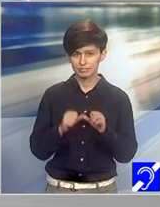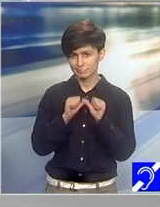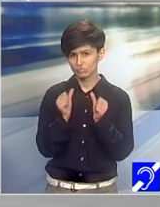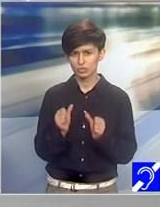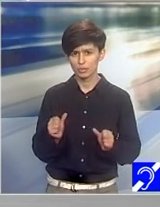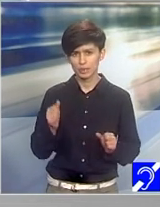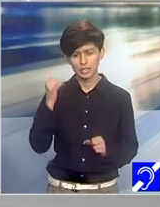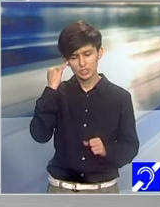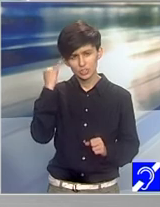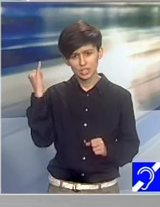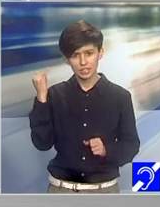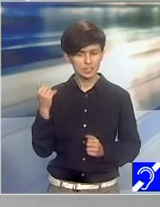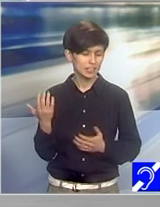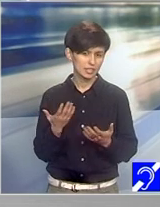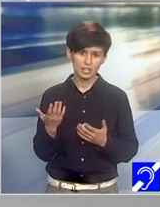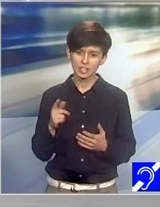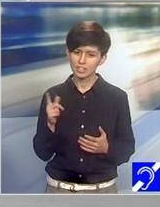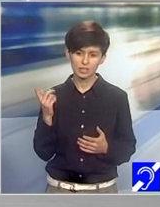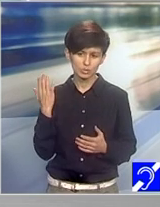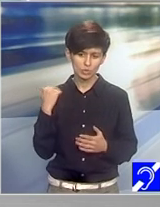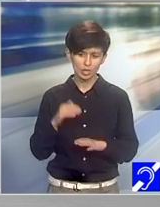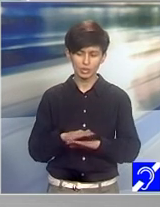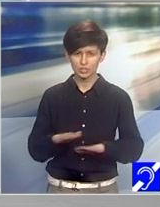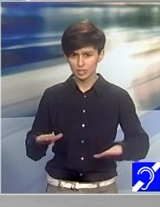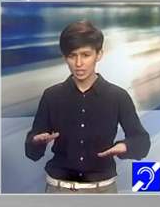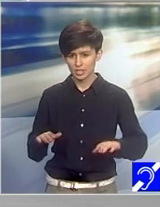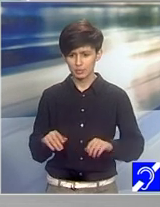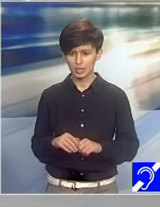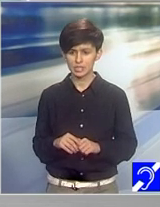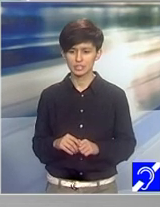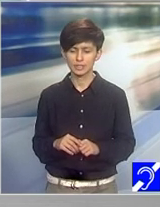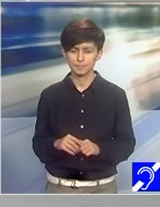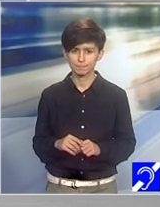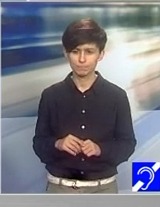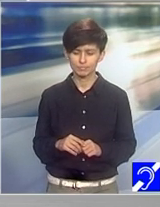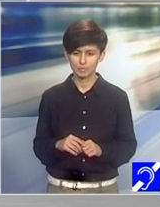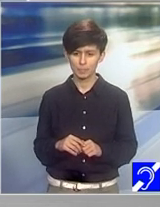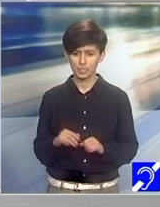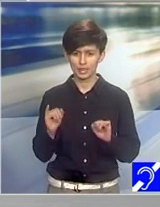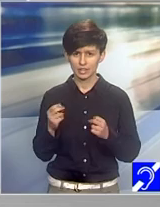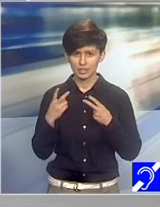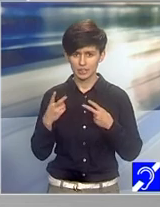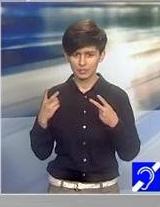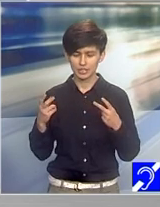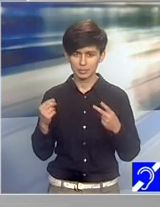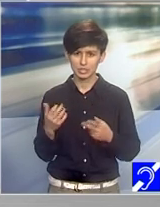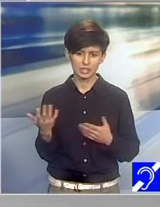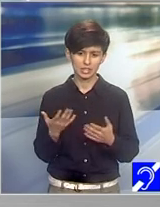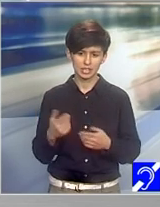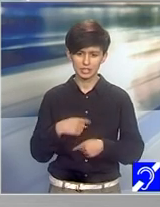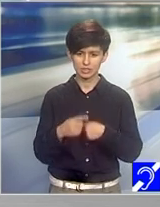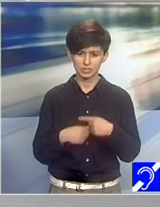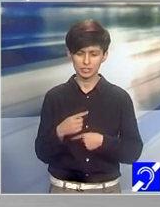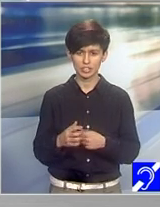au în ca și fundament, în substratul metodologic, evenimentele care s-au